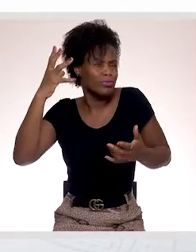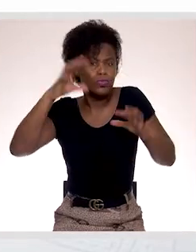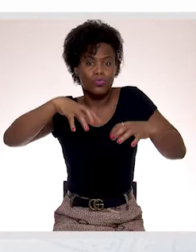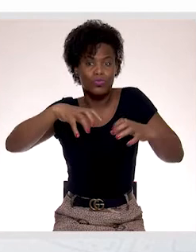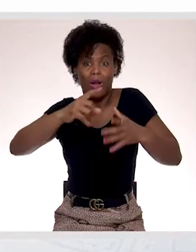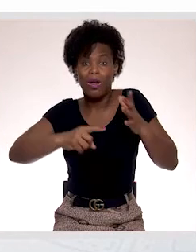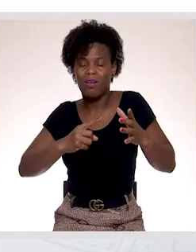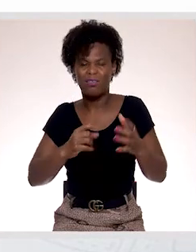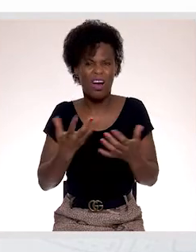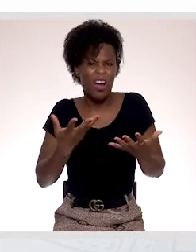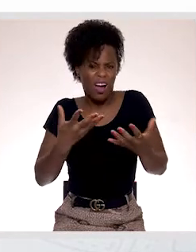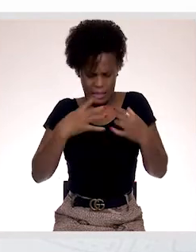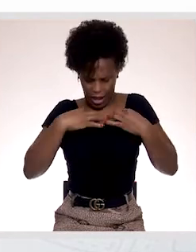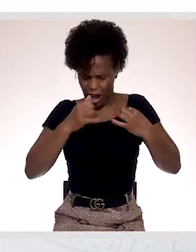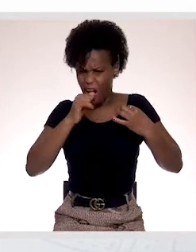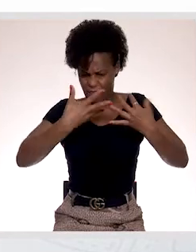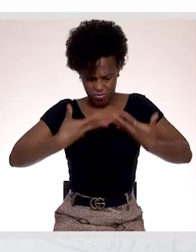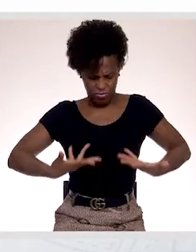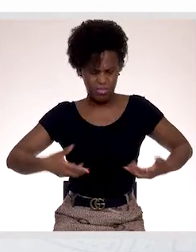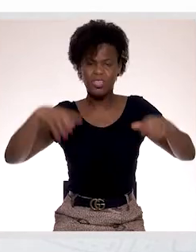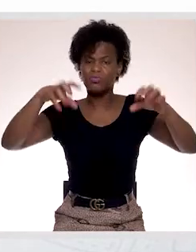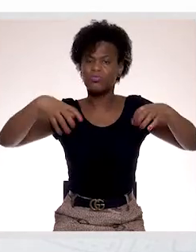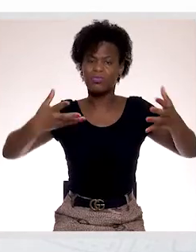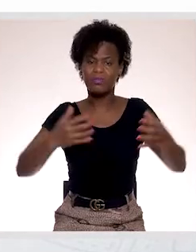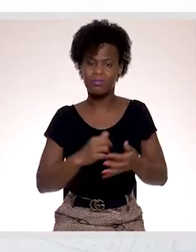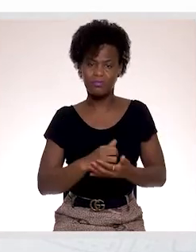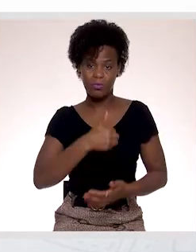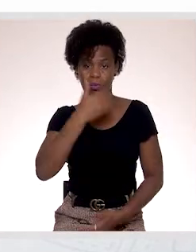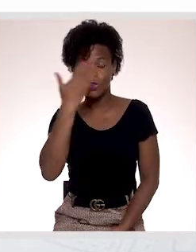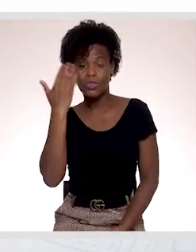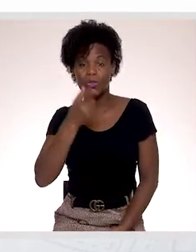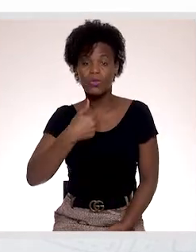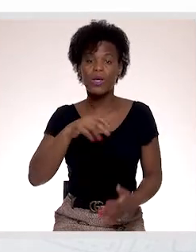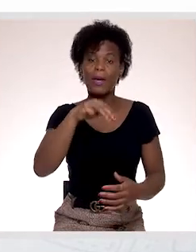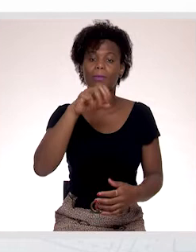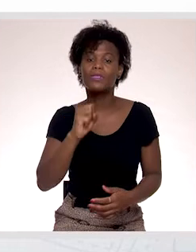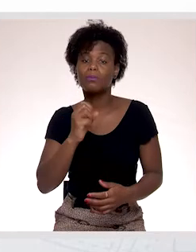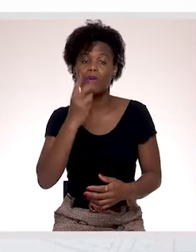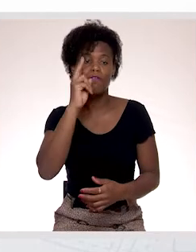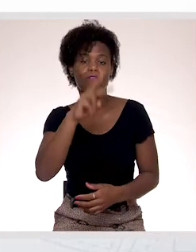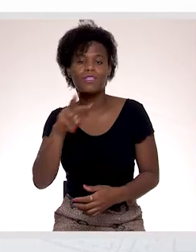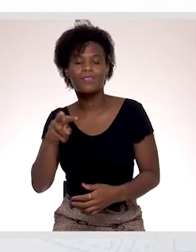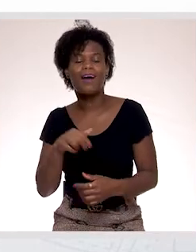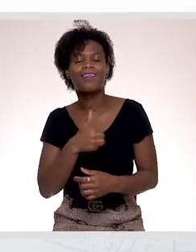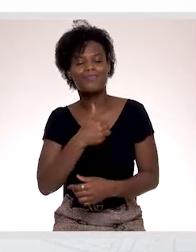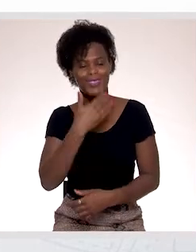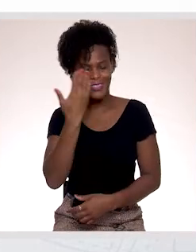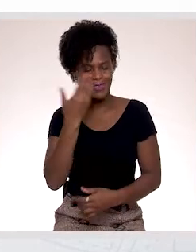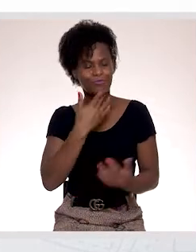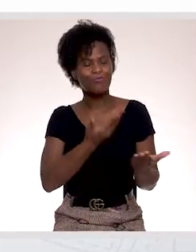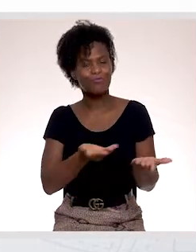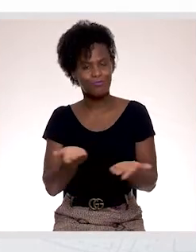Oh là là, on est tout mouillé avec cette pluie. Bonjour, nous sommes de la MJ, c'est pour la visite. Ah, bonjour,